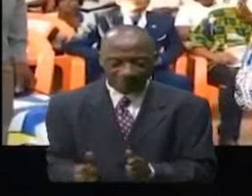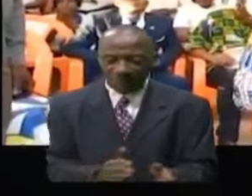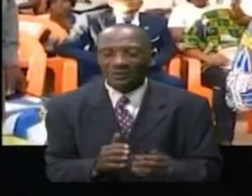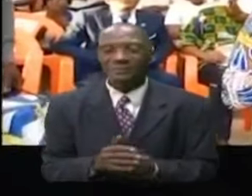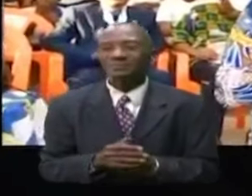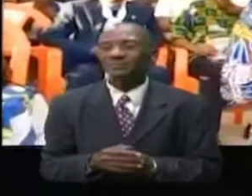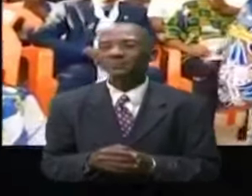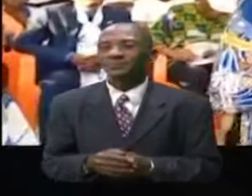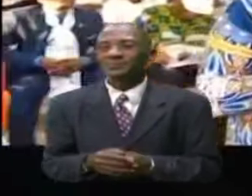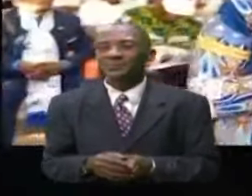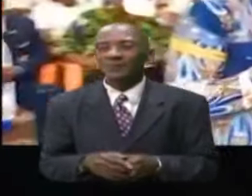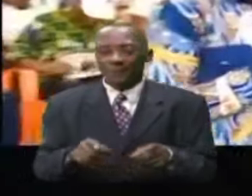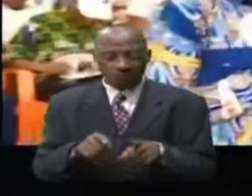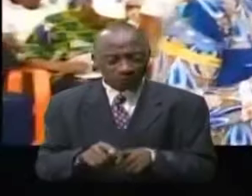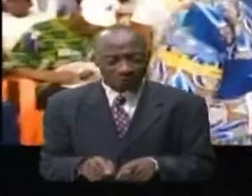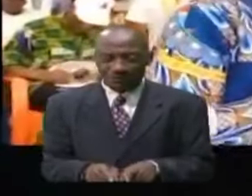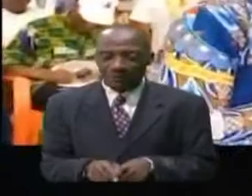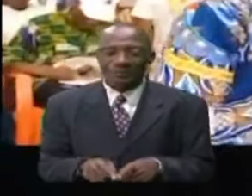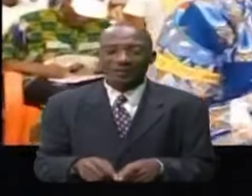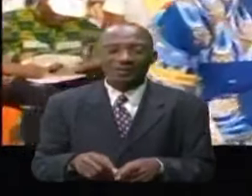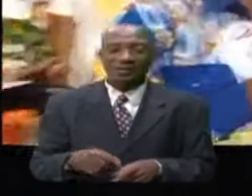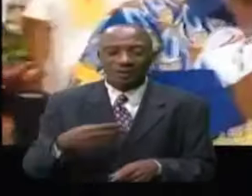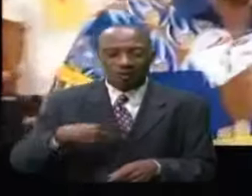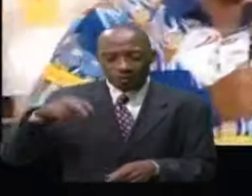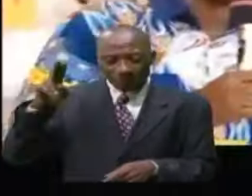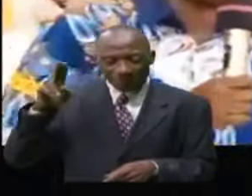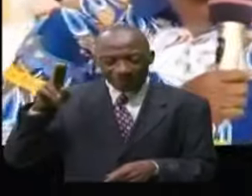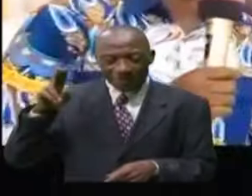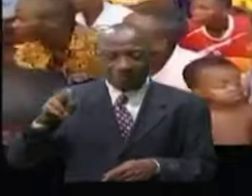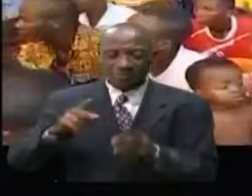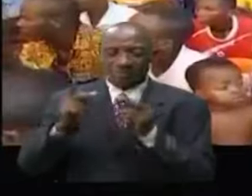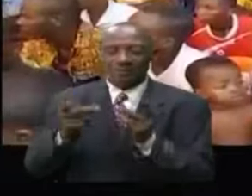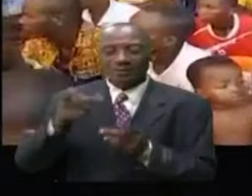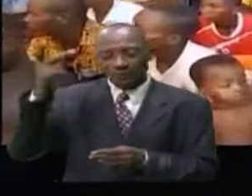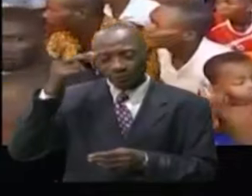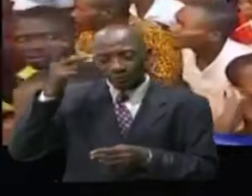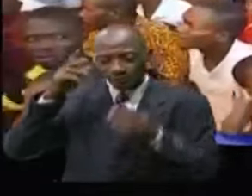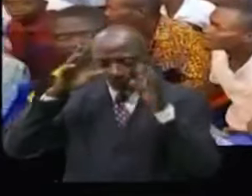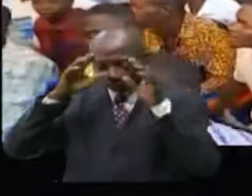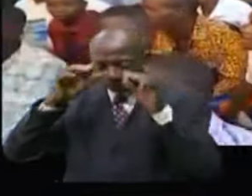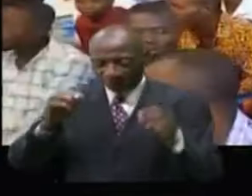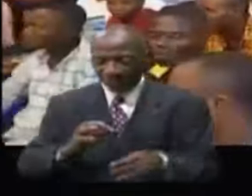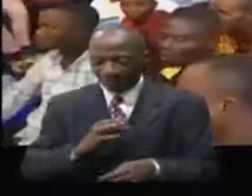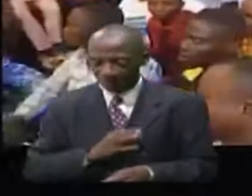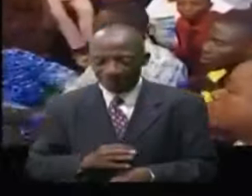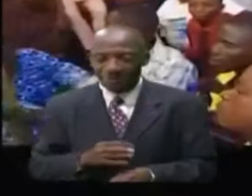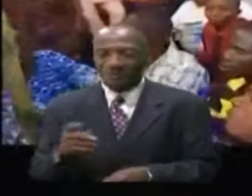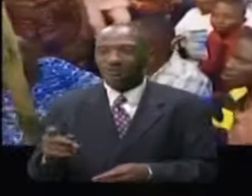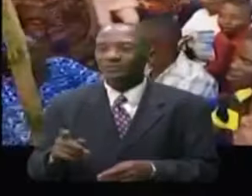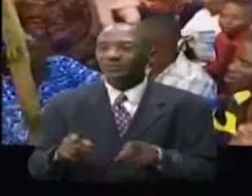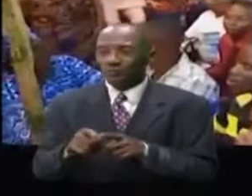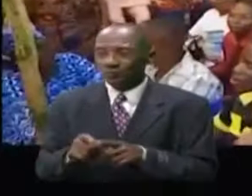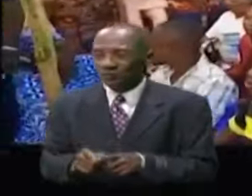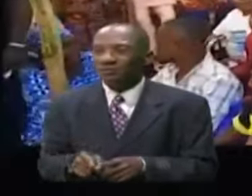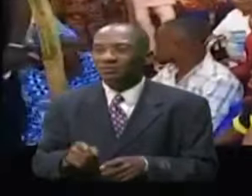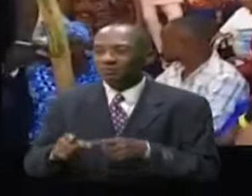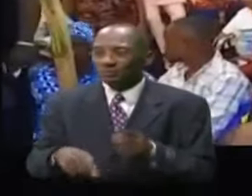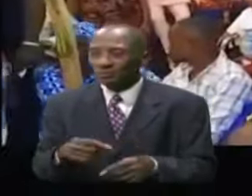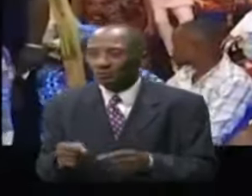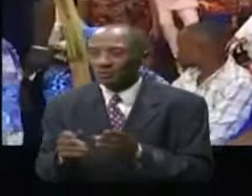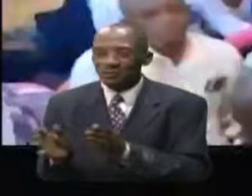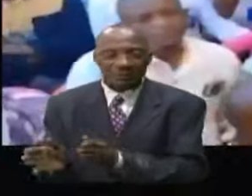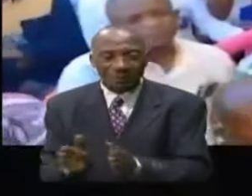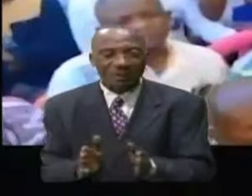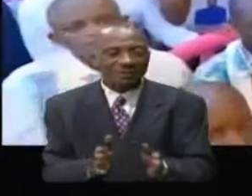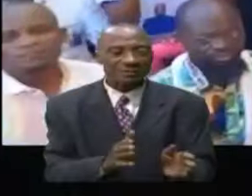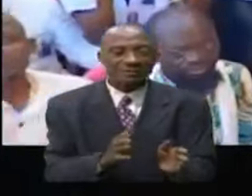prochain, et ce, avant de donner une dernière mise en garde à tout celui qui va véhiculer des messages de tribalisme, de